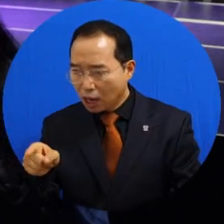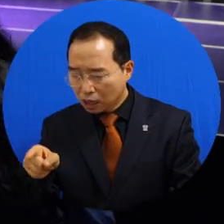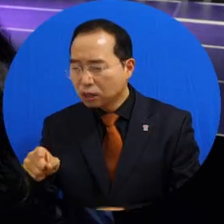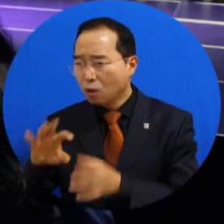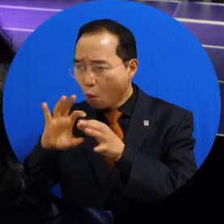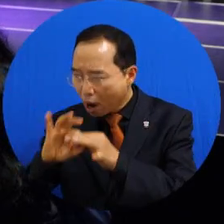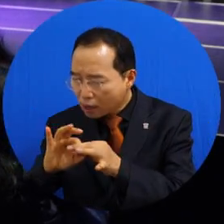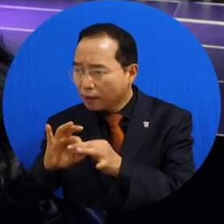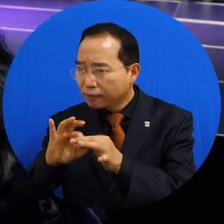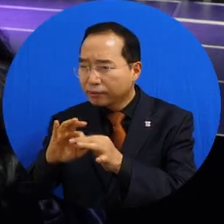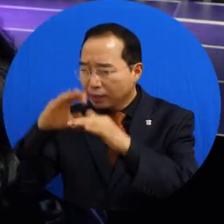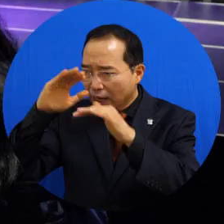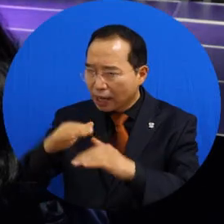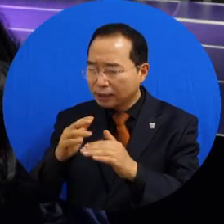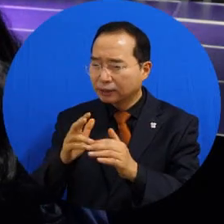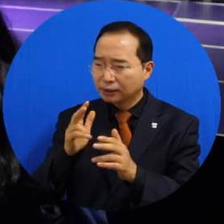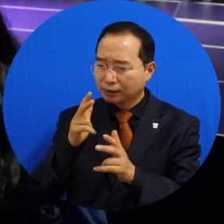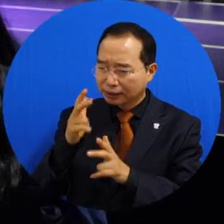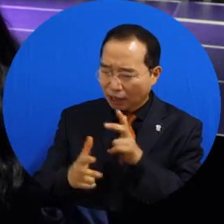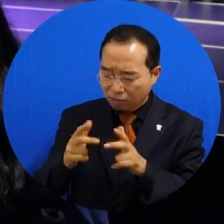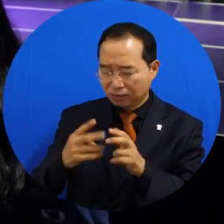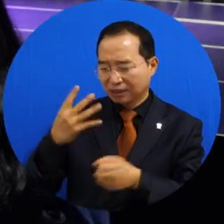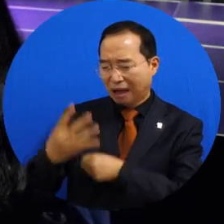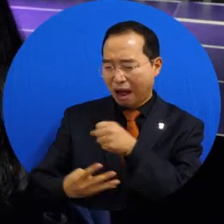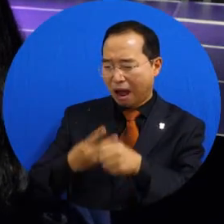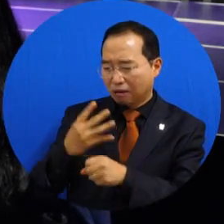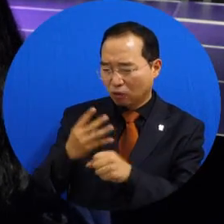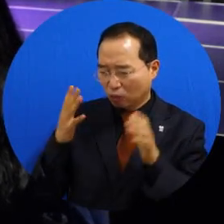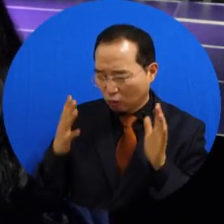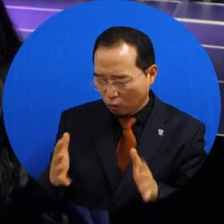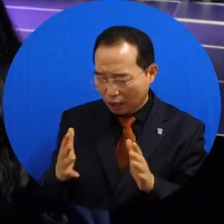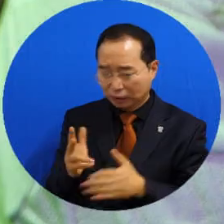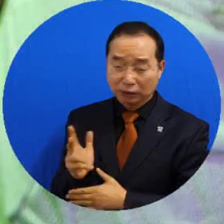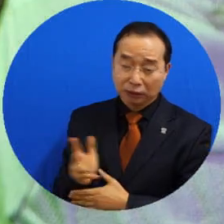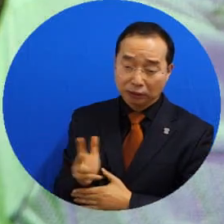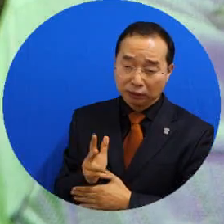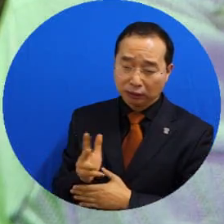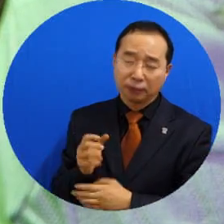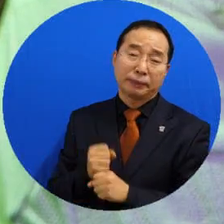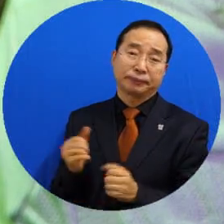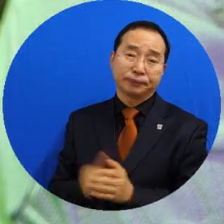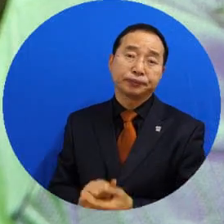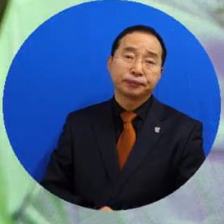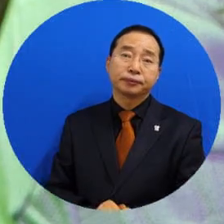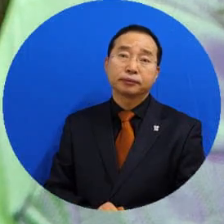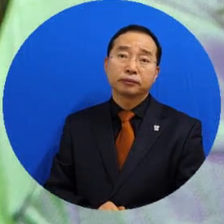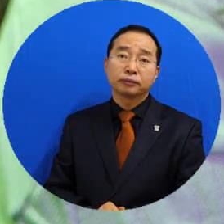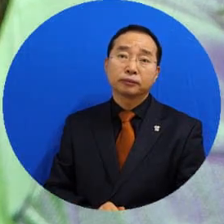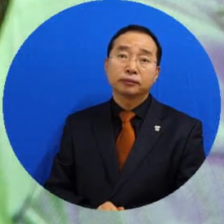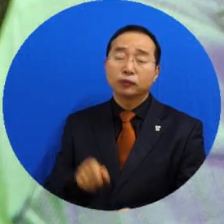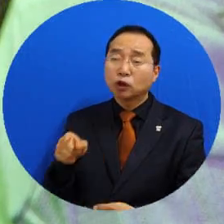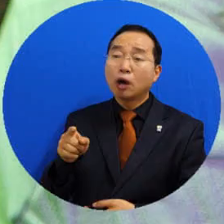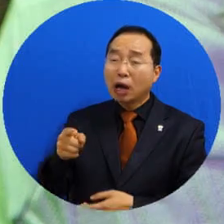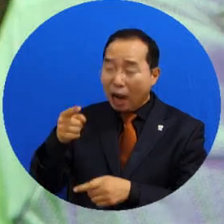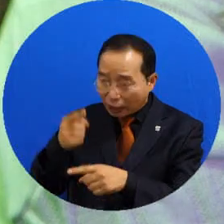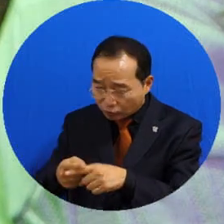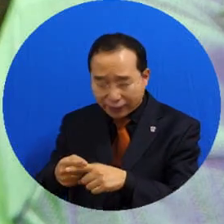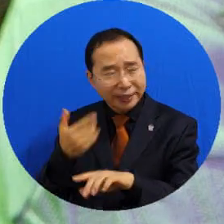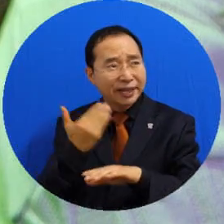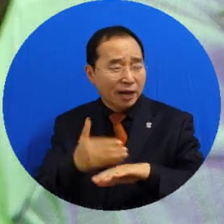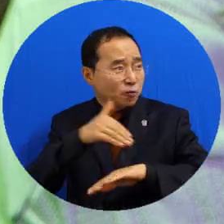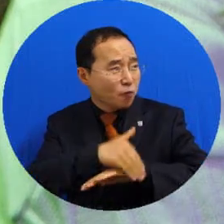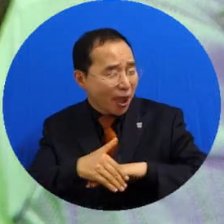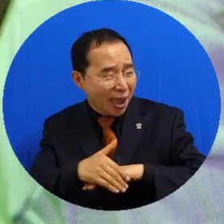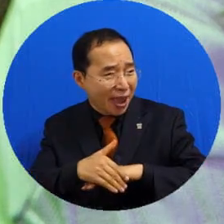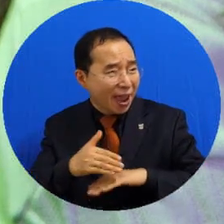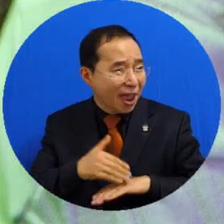헤로니모와 관련된 프로젝트가 4년 동안 진행이 됐고 근데 헤로니모 하던 중에 혹은 마무리 중에 또 다른